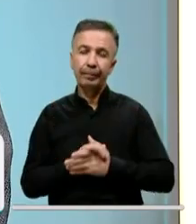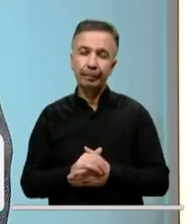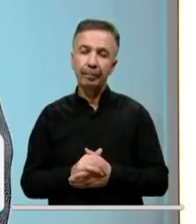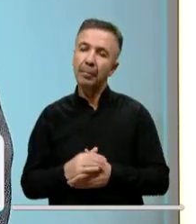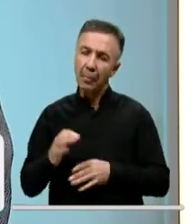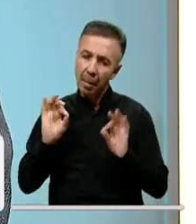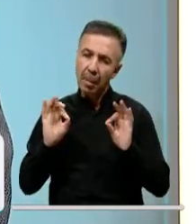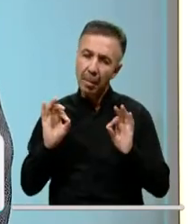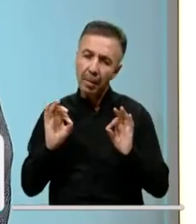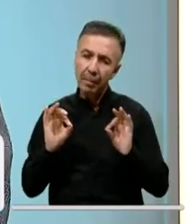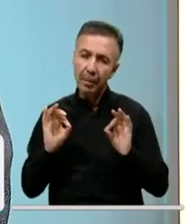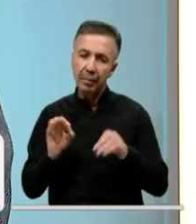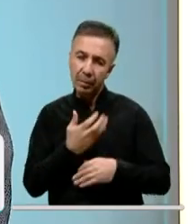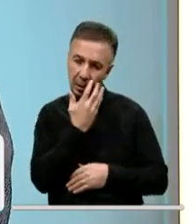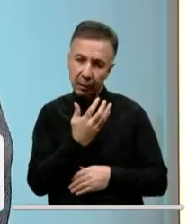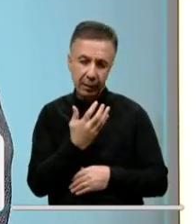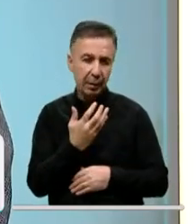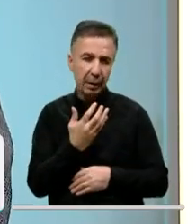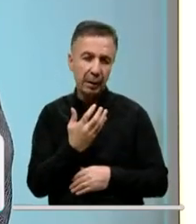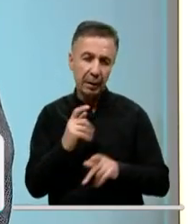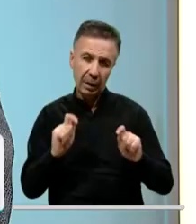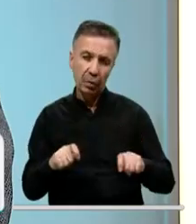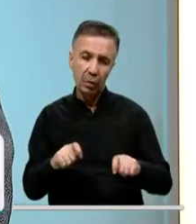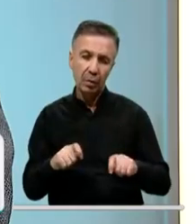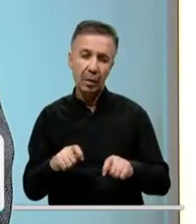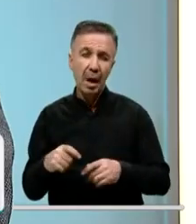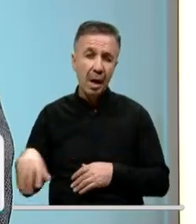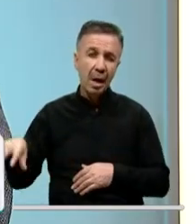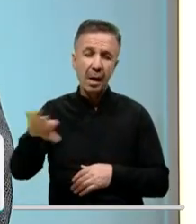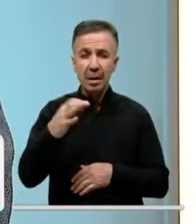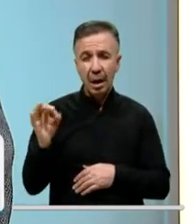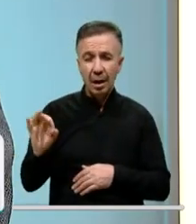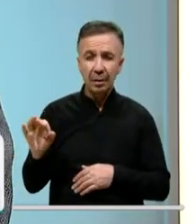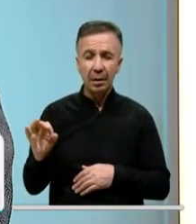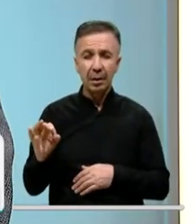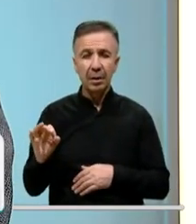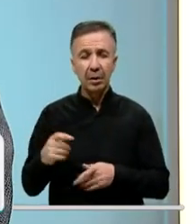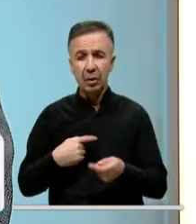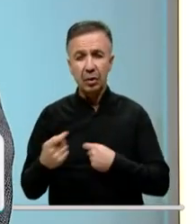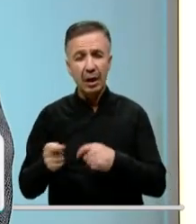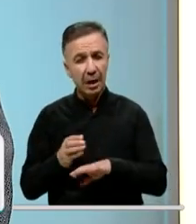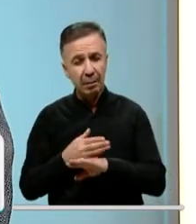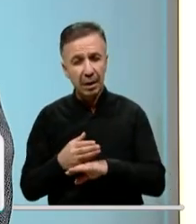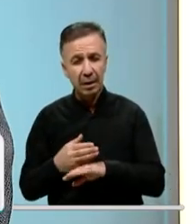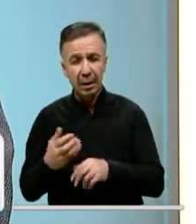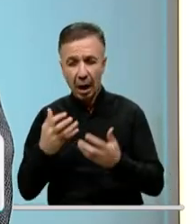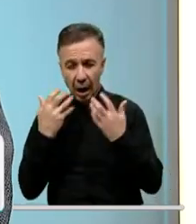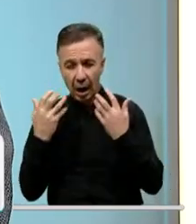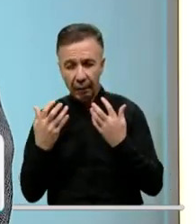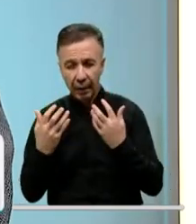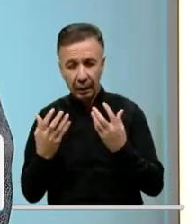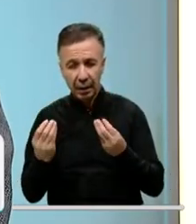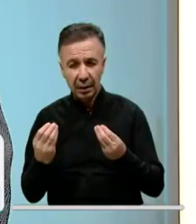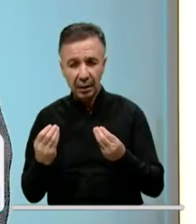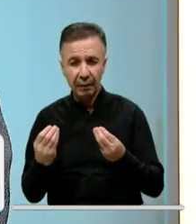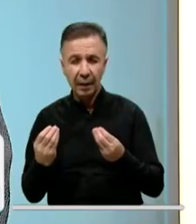her zaman teşvikte bulunuyoruz. Herkes altının, parasının, ticaret malının, hayvanının, toprak ürününün zekatını